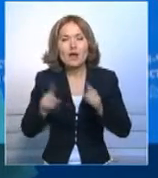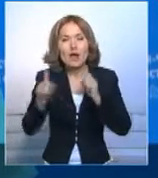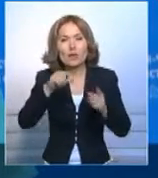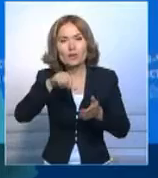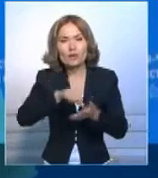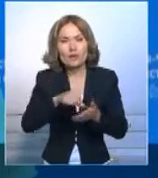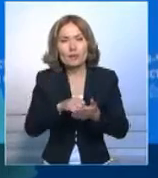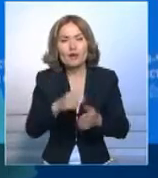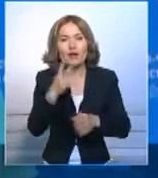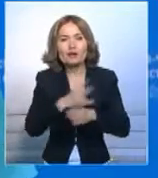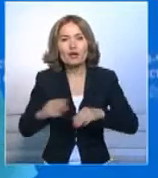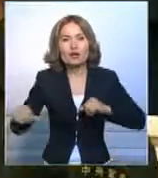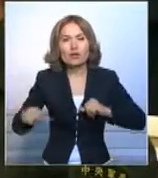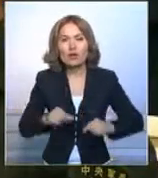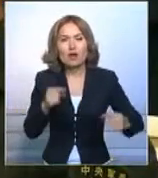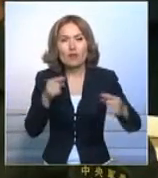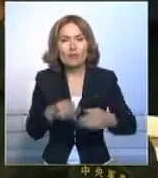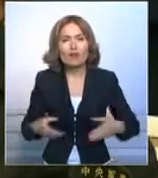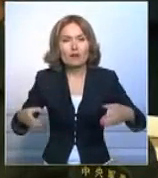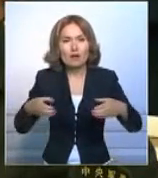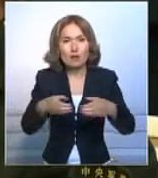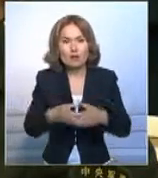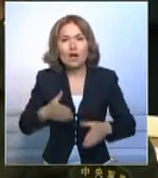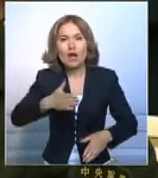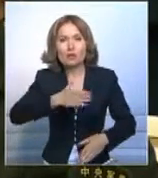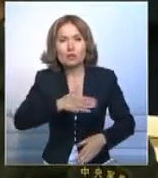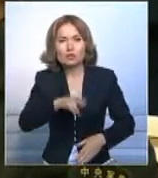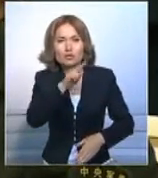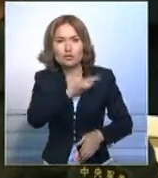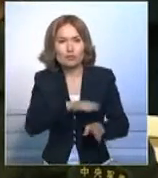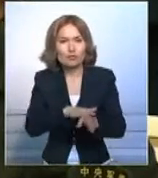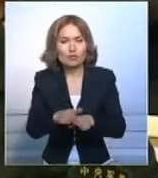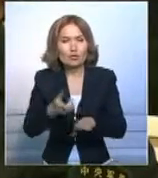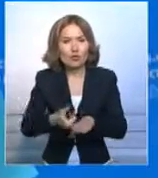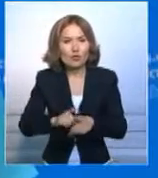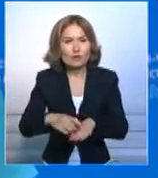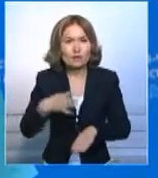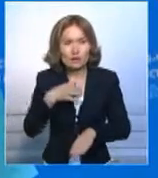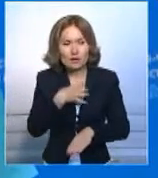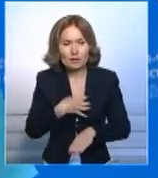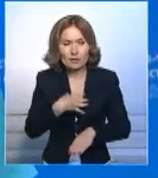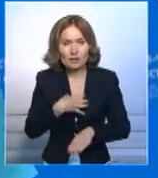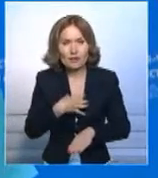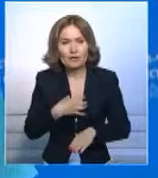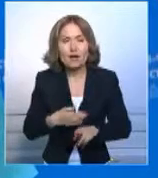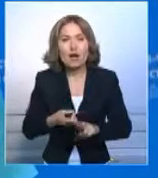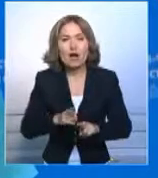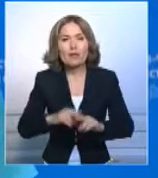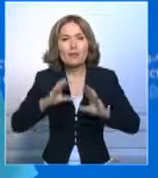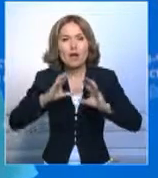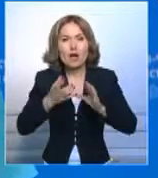аясында антитеррорлық коалиция құру туралы көтерген бастамасы қазір өте маңызды болып отыр. Осы орайда әлемдік